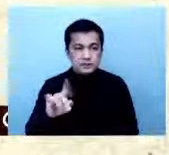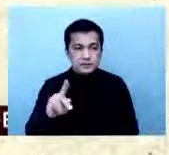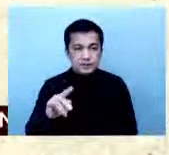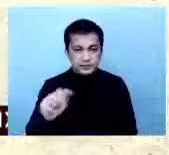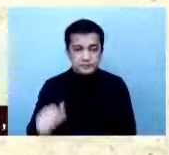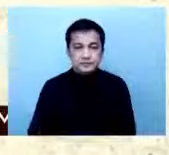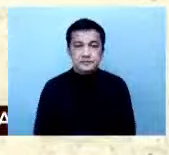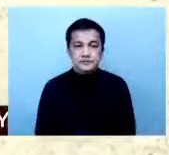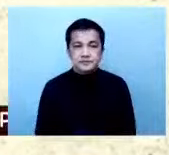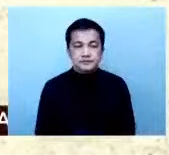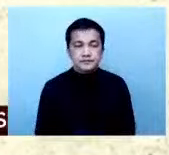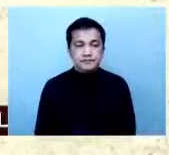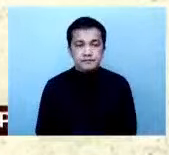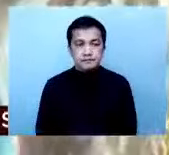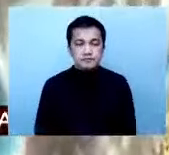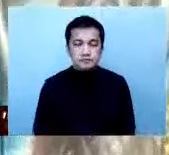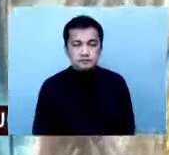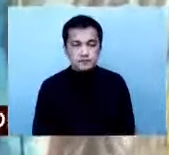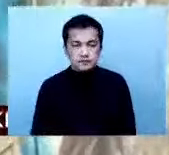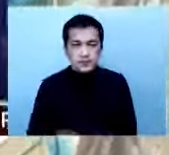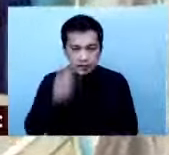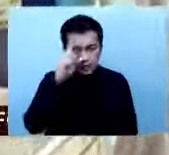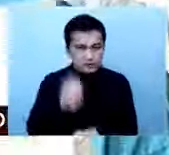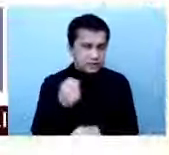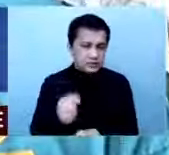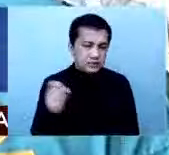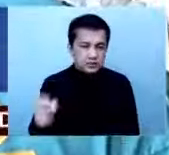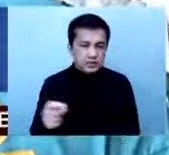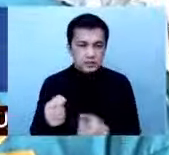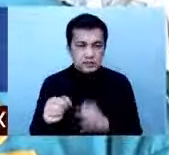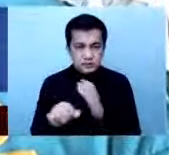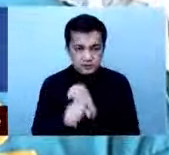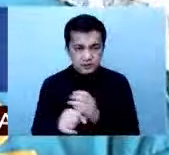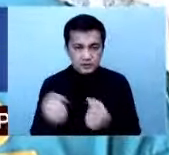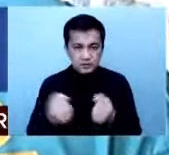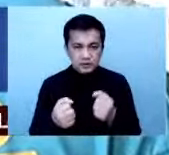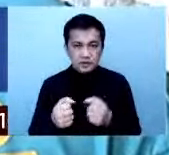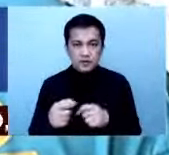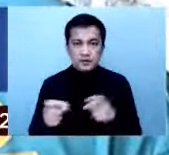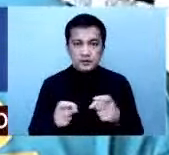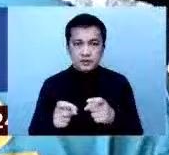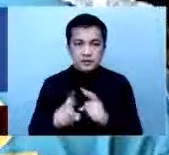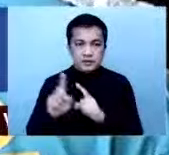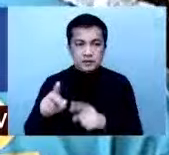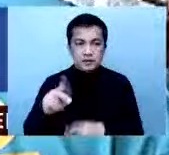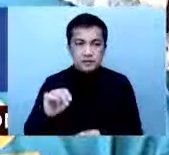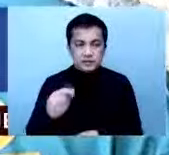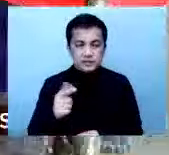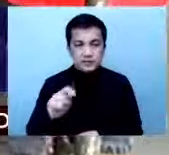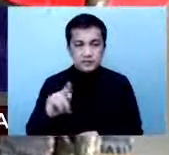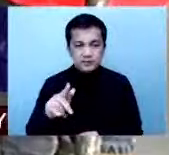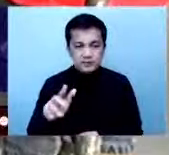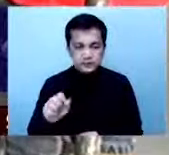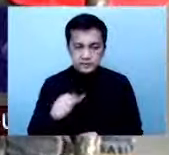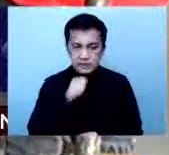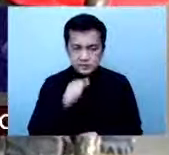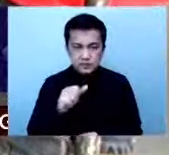pea nagmamatigas pa rin ang mga jeep driver operator ng rutang tipas na hindi sila